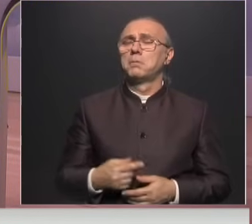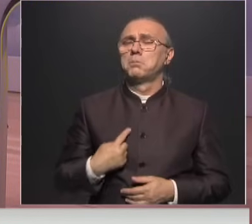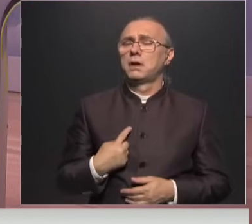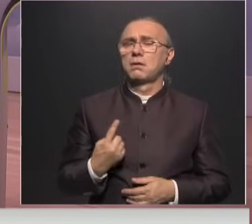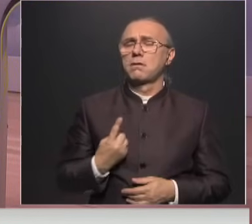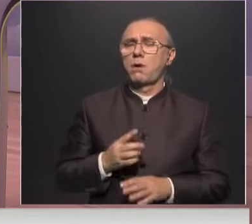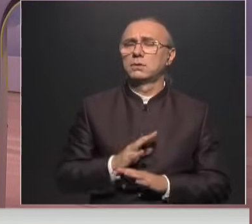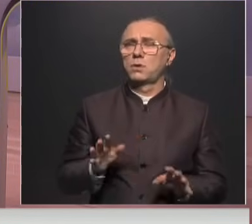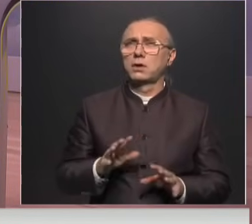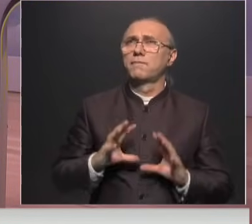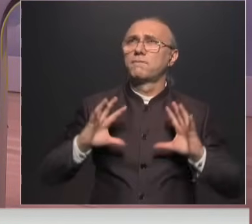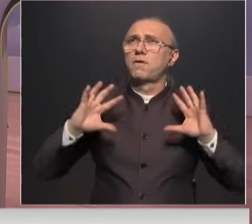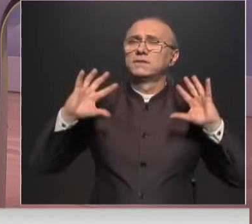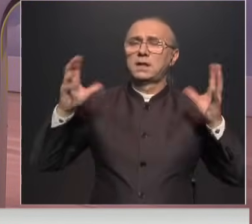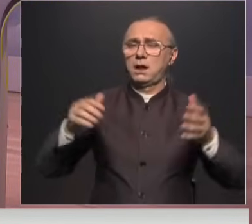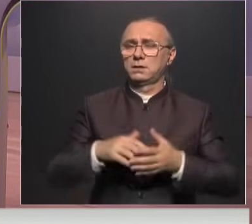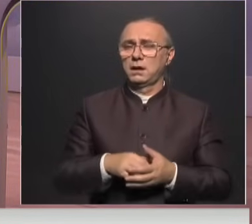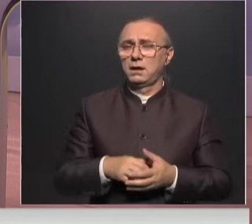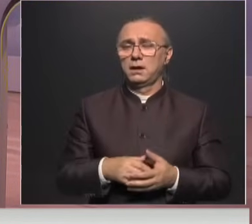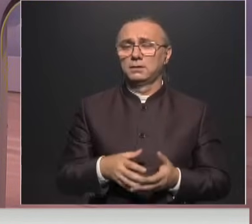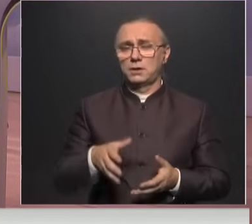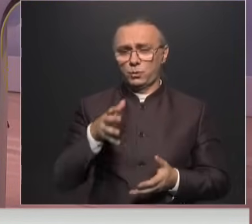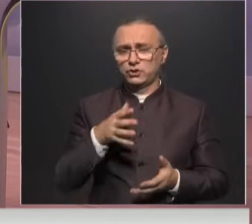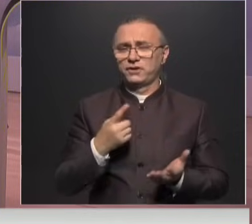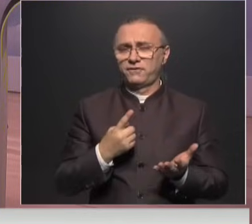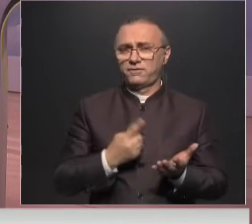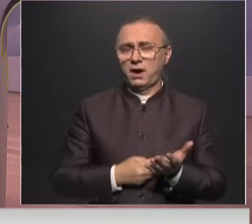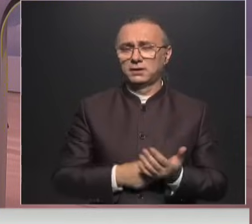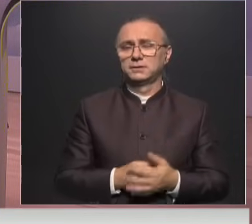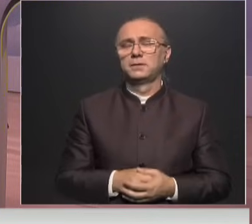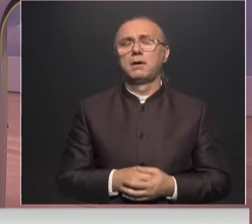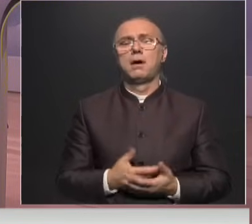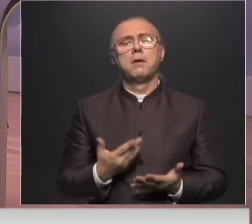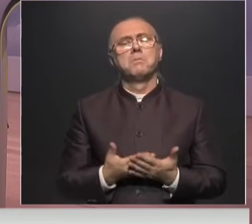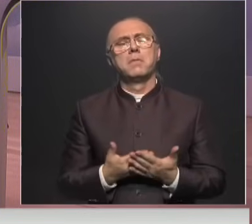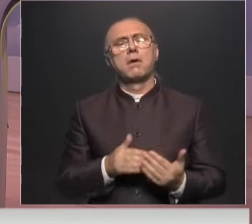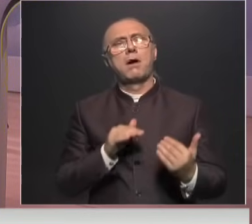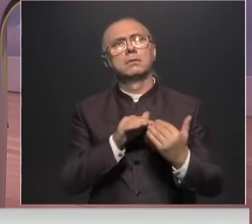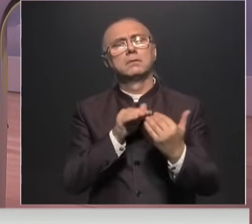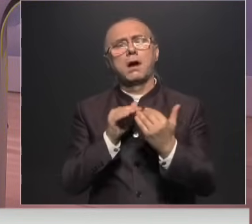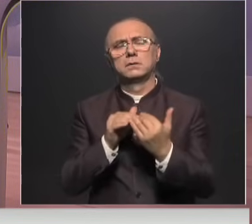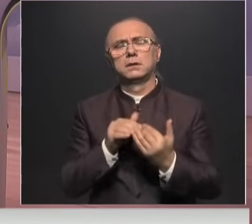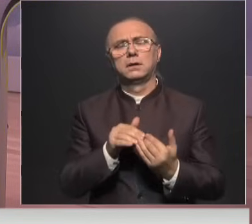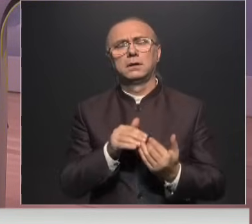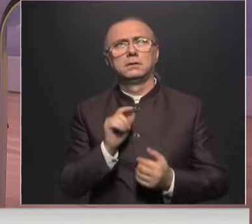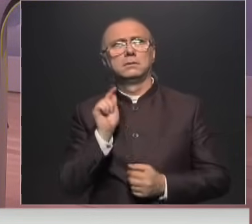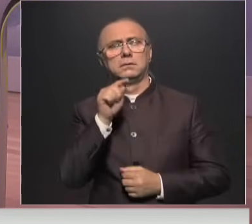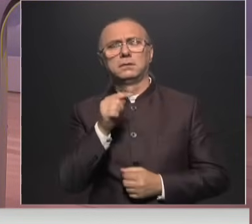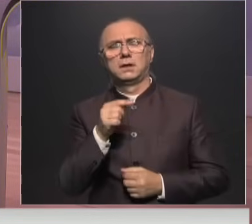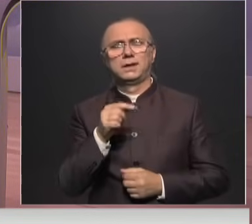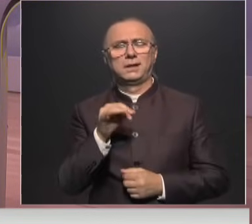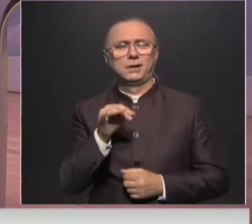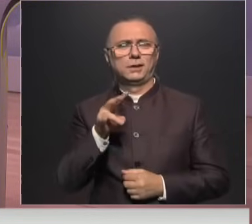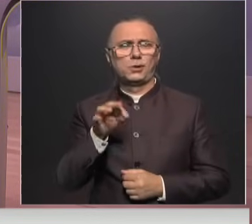кажется многим людям почти доказанным фактом. А многочисленные контакты с инопланетянами, о которых написано горы литературы на всех